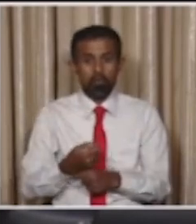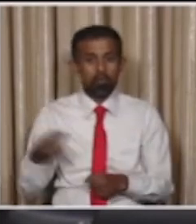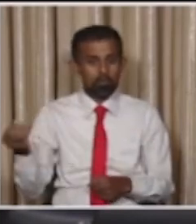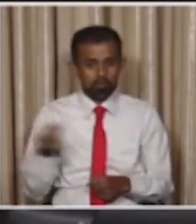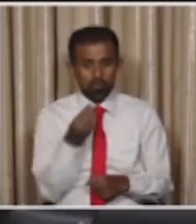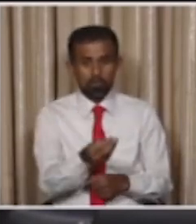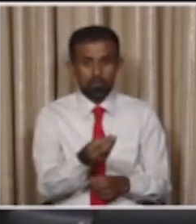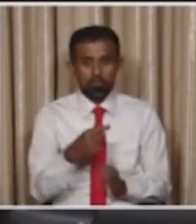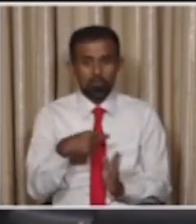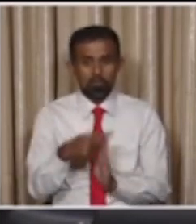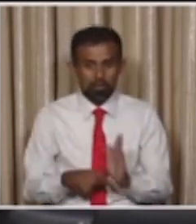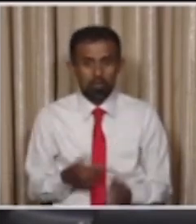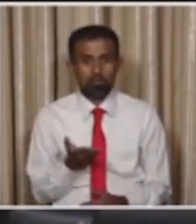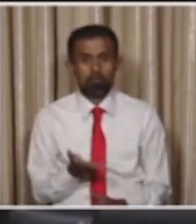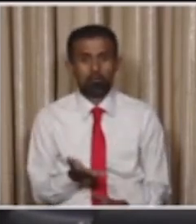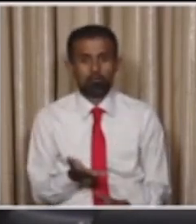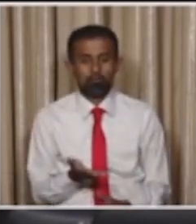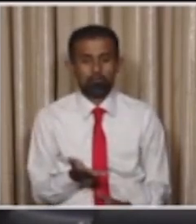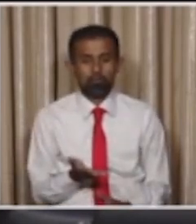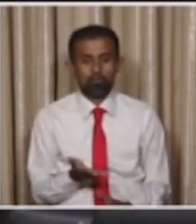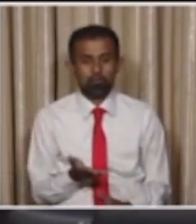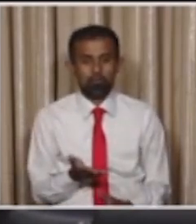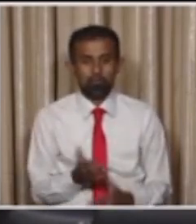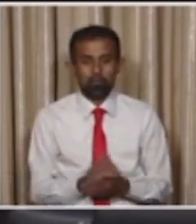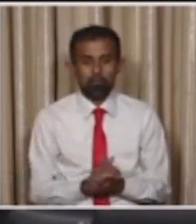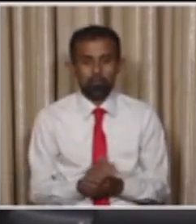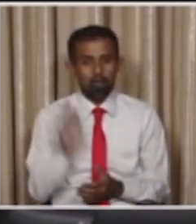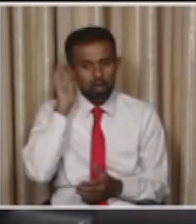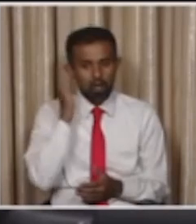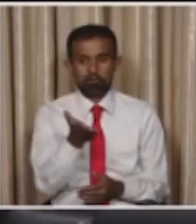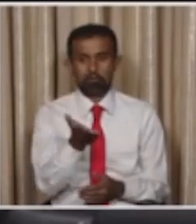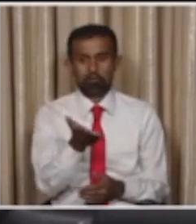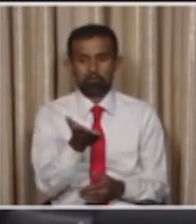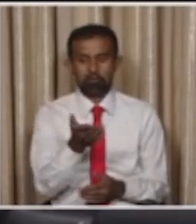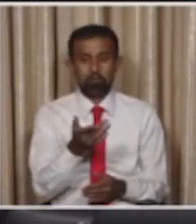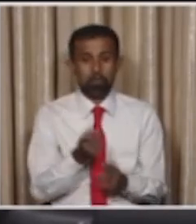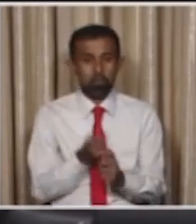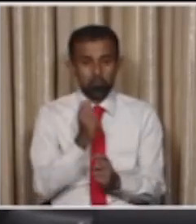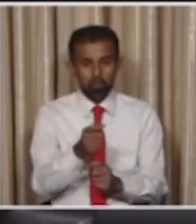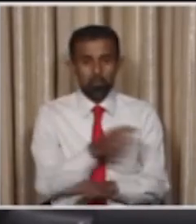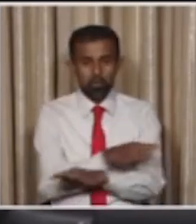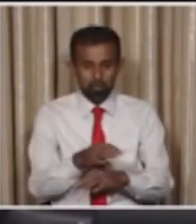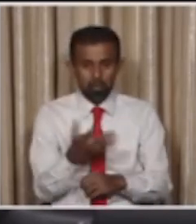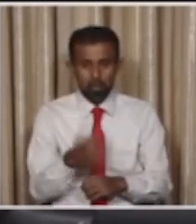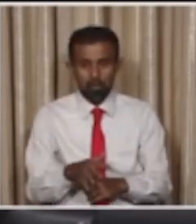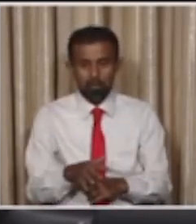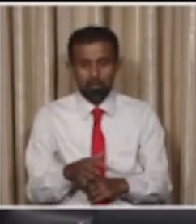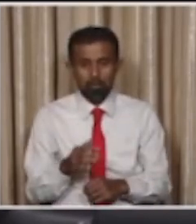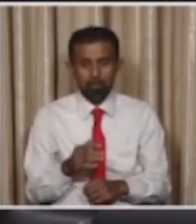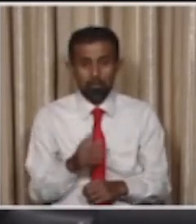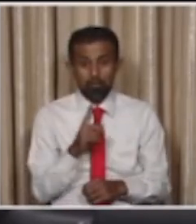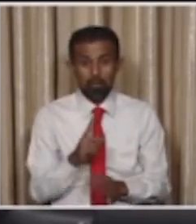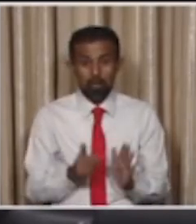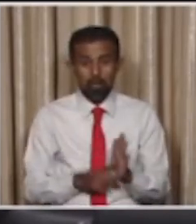වන්දි ක්‍රමයක් මේ රටේ තියෙන්නේ. ඒක ආන්න අහගෙන ඉන්න මන්ත්‍රීතුමා වන්දි ක්‍රමයක් හදලා තියෙන්නේ. අපි එක තැනක